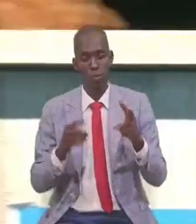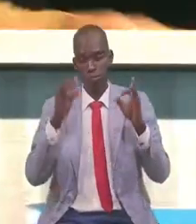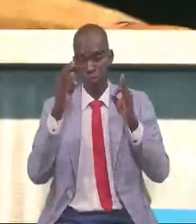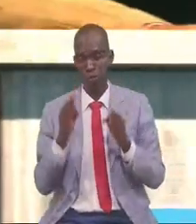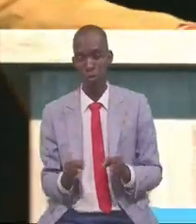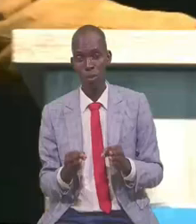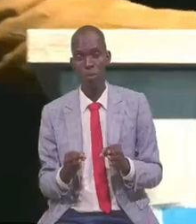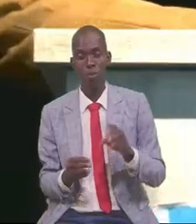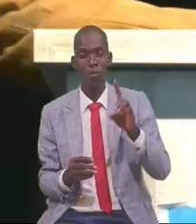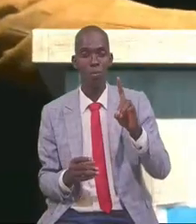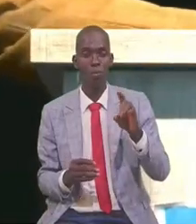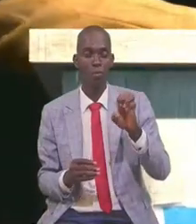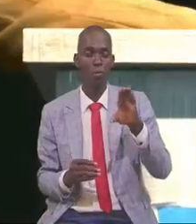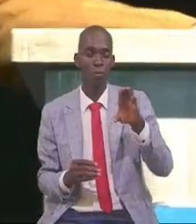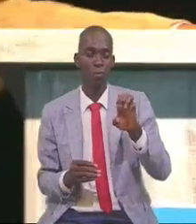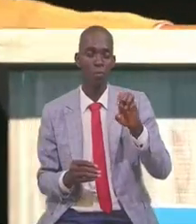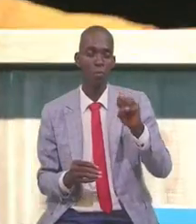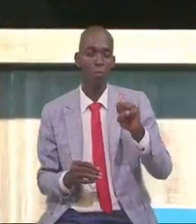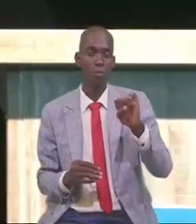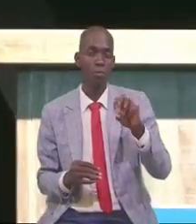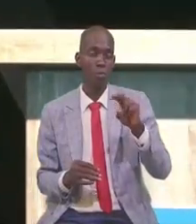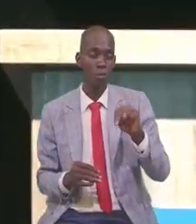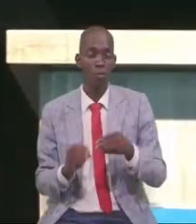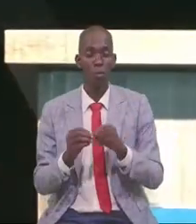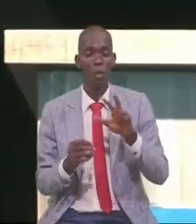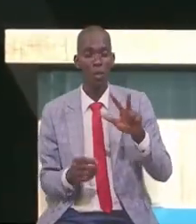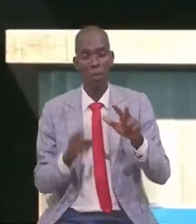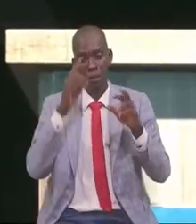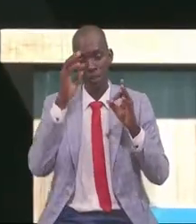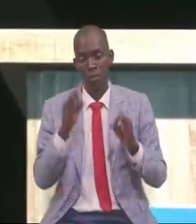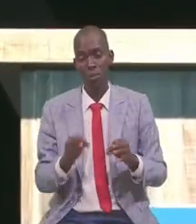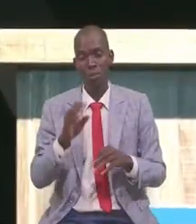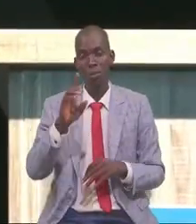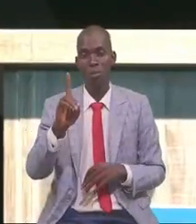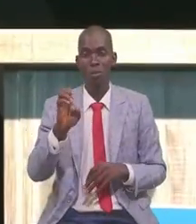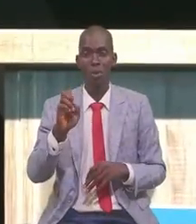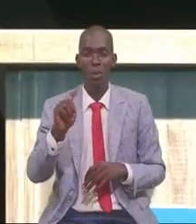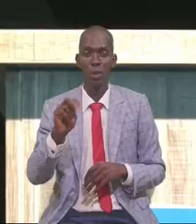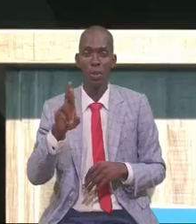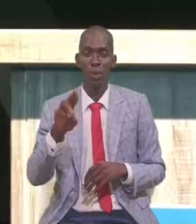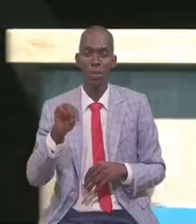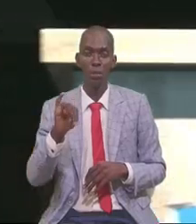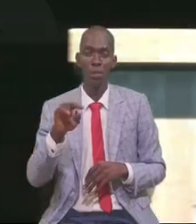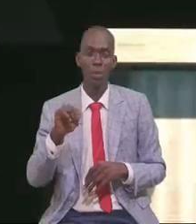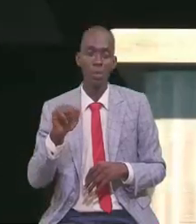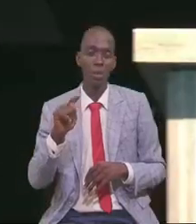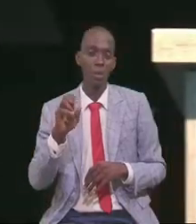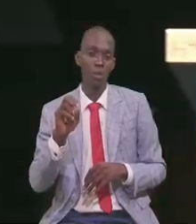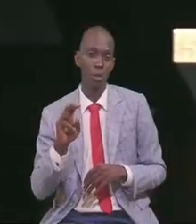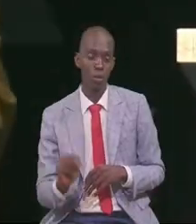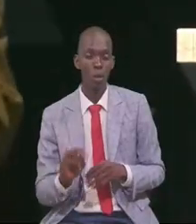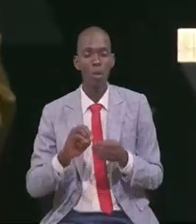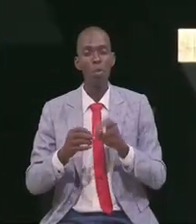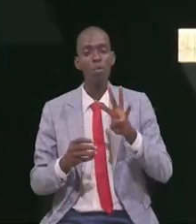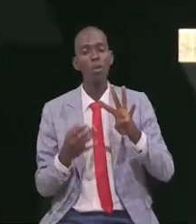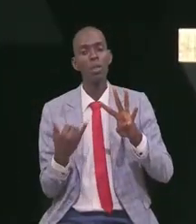La détermination. Quatrièmement, regardez le dernier homme là-bas qui a dit, je dois